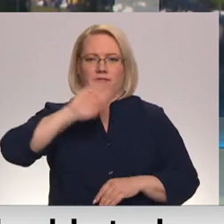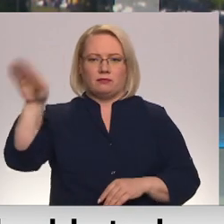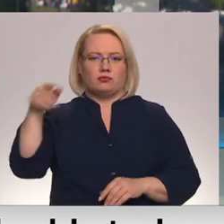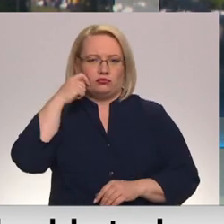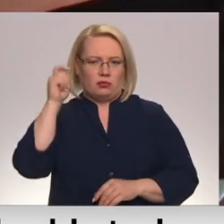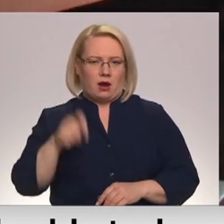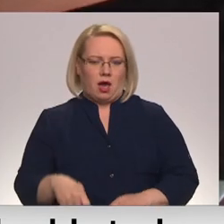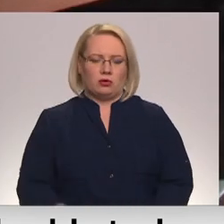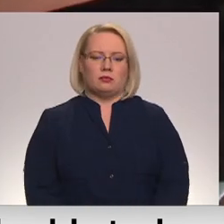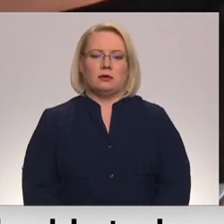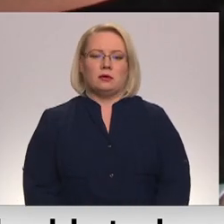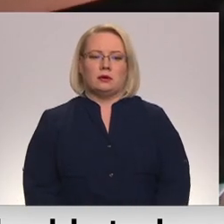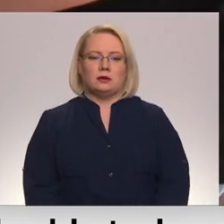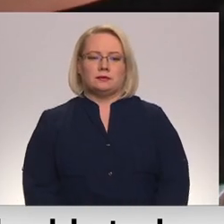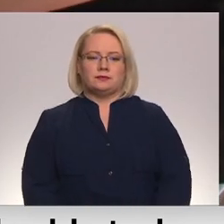Ukrainu.